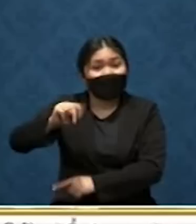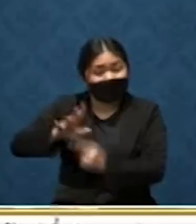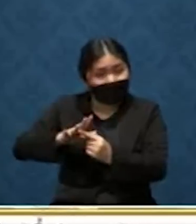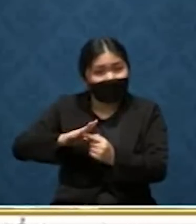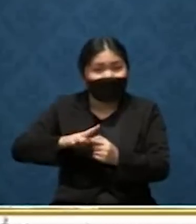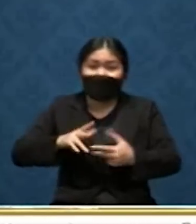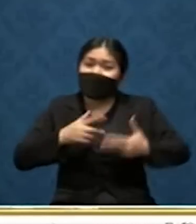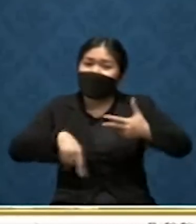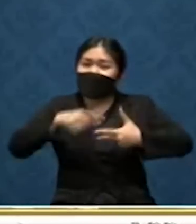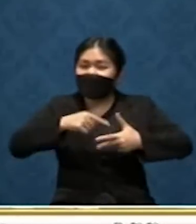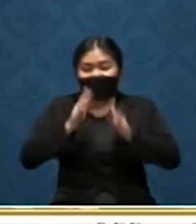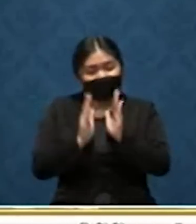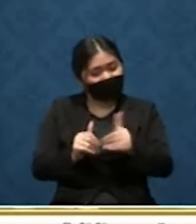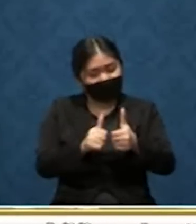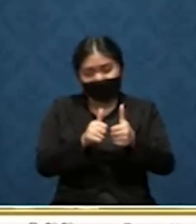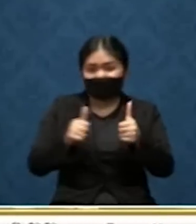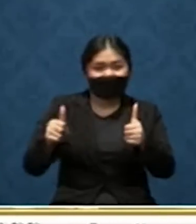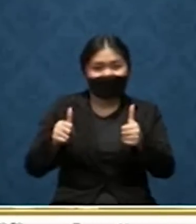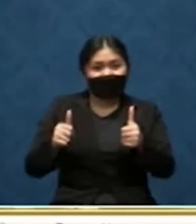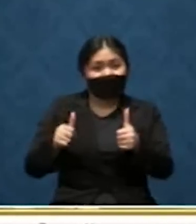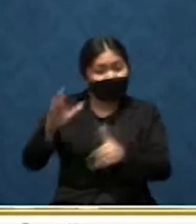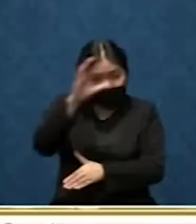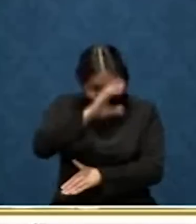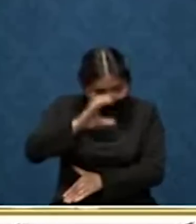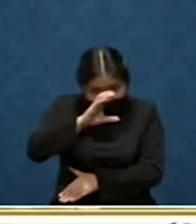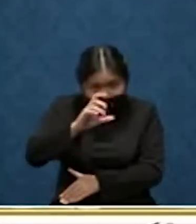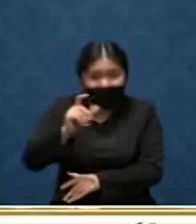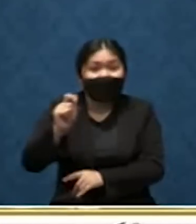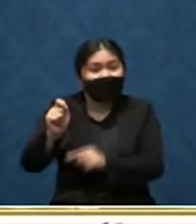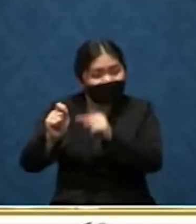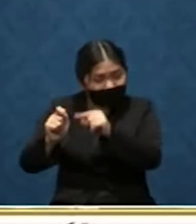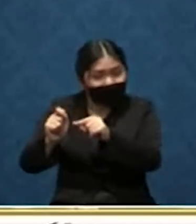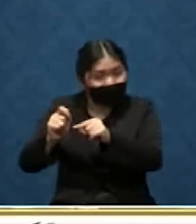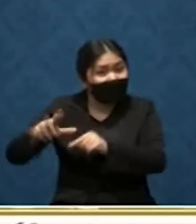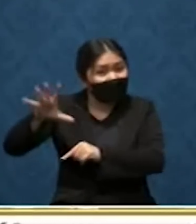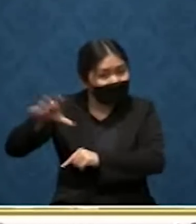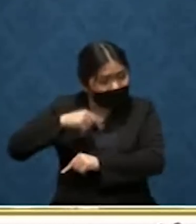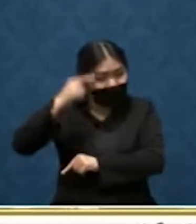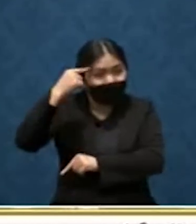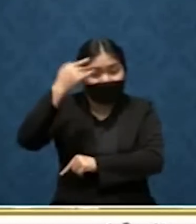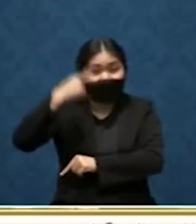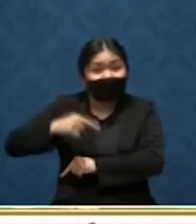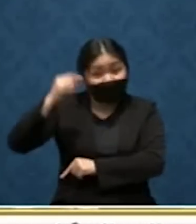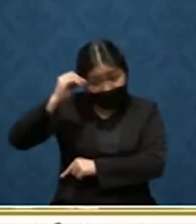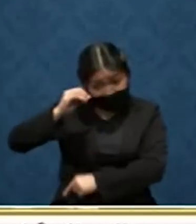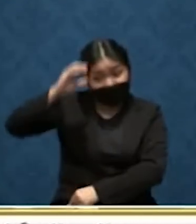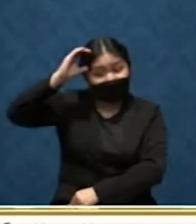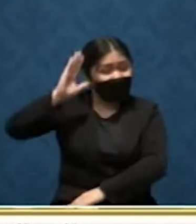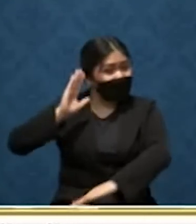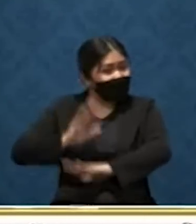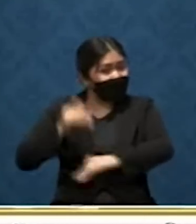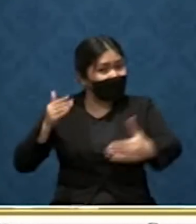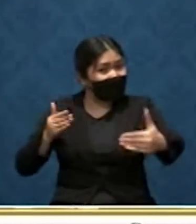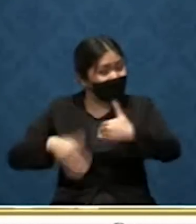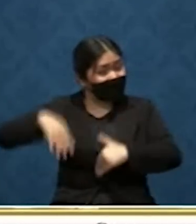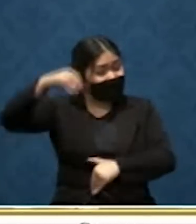คนดีทงนัแครับไปหาตัวนายอออออางมาโดยอãงว่าคนนี้มีความ๊ư teamเชี่ยวชานด้านพ